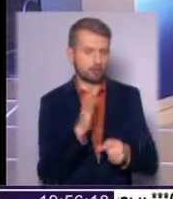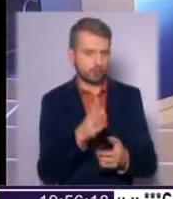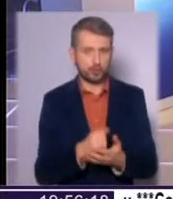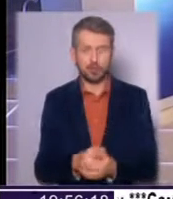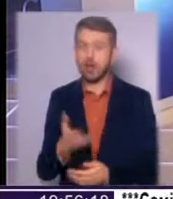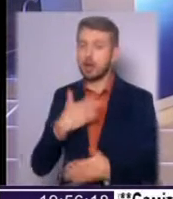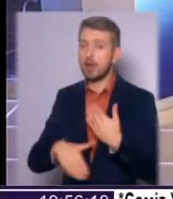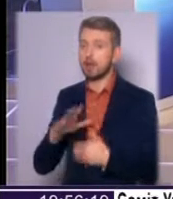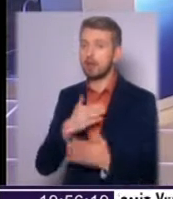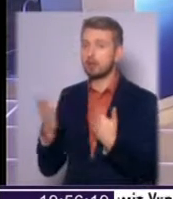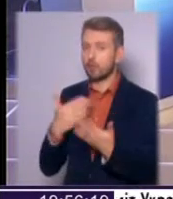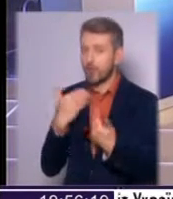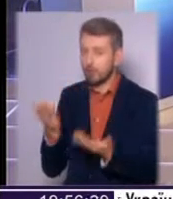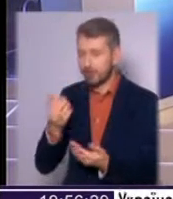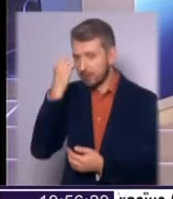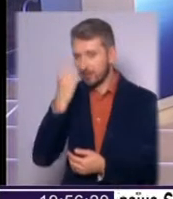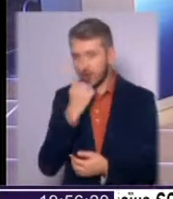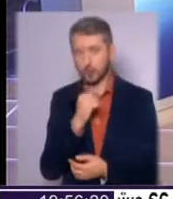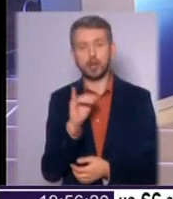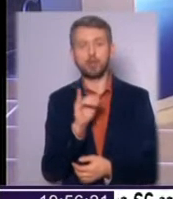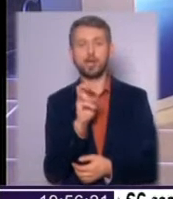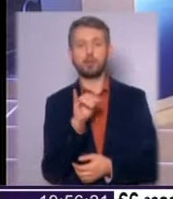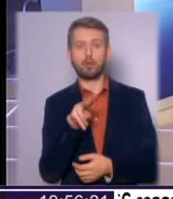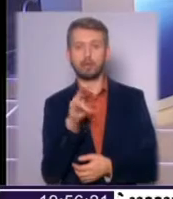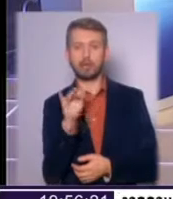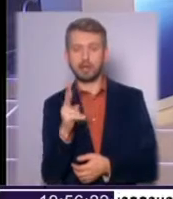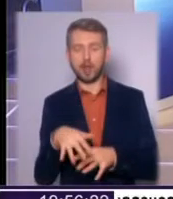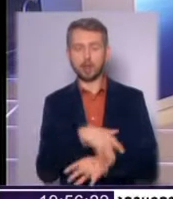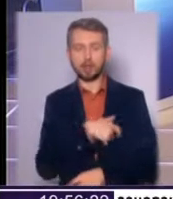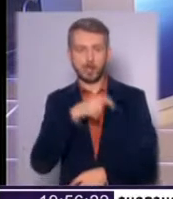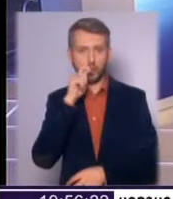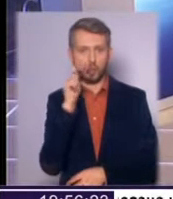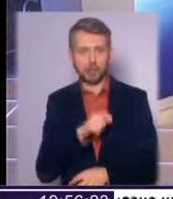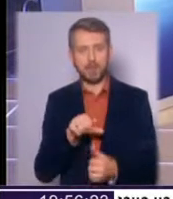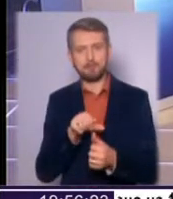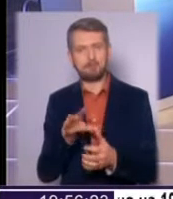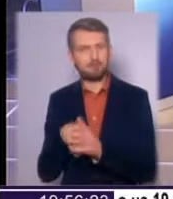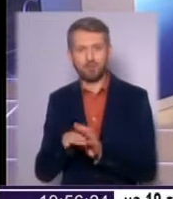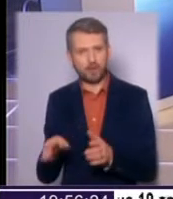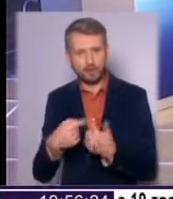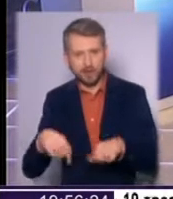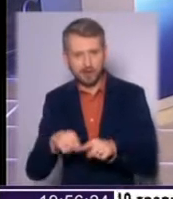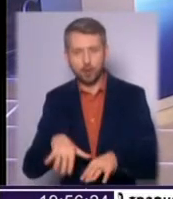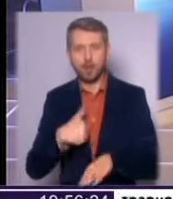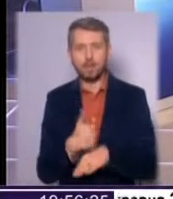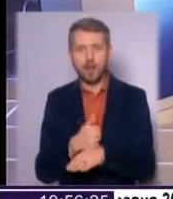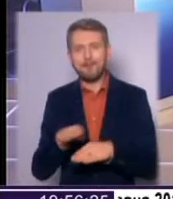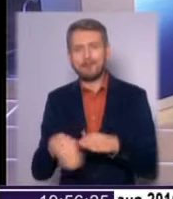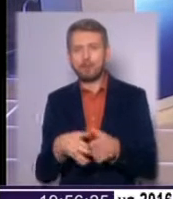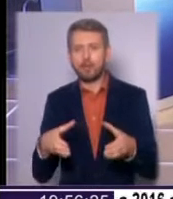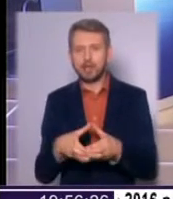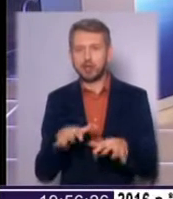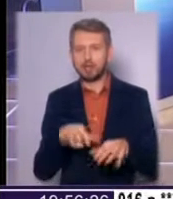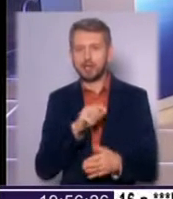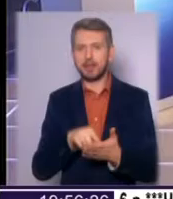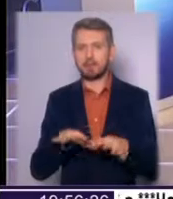рада була спілкуванню, дякую. Юрій Бублик, народний депутат України, позафракційний, голова підкомітету з питань місцевого самоврядування, комітету Верховної Ради України з